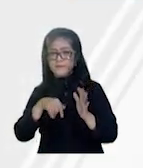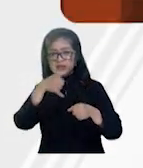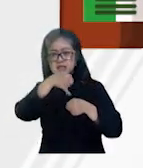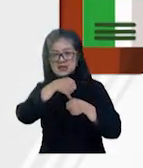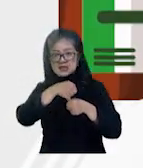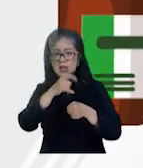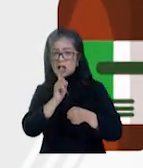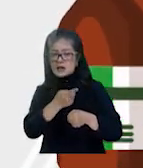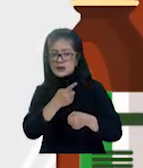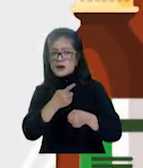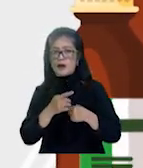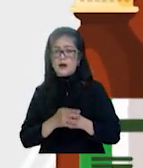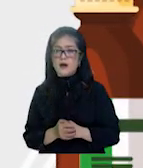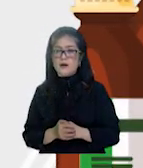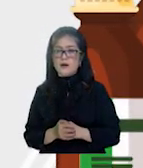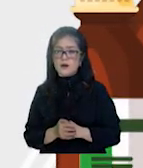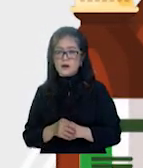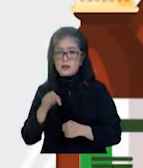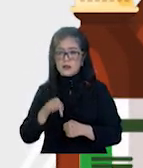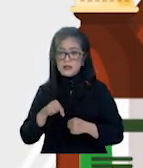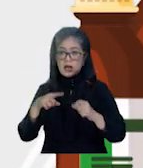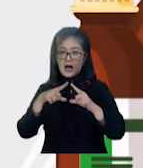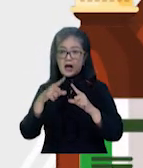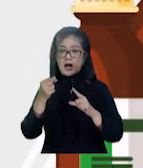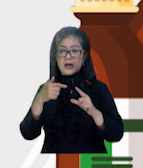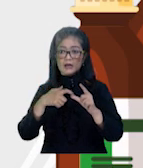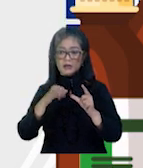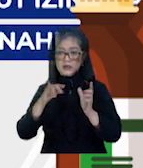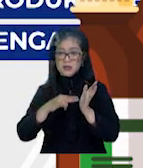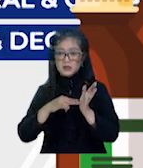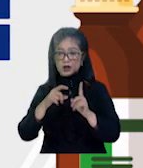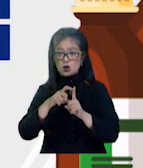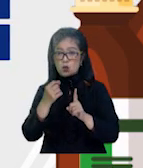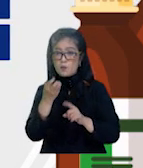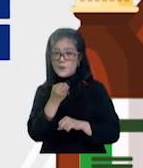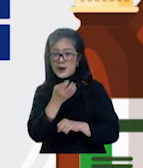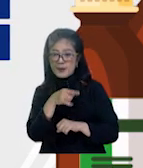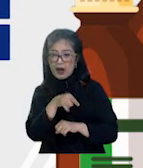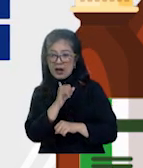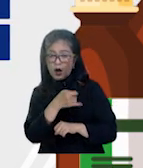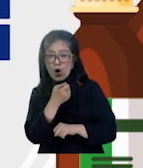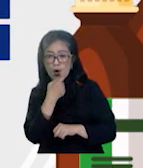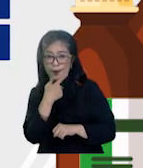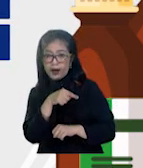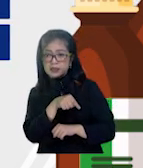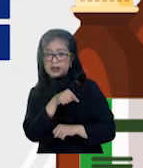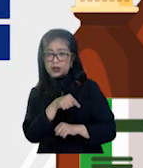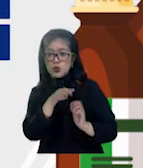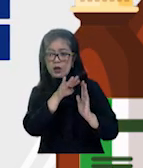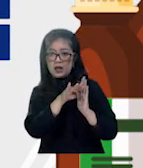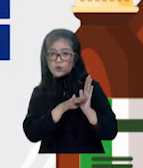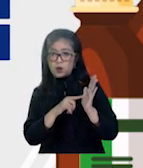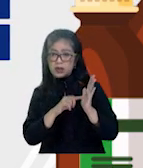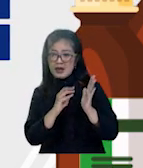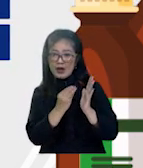Dari hasil pemeriksaan PT Yarindo, Farmatama memiliki beberapa kesalahan diantaranya menggunakan bahan baku obat yang tidak memenuhi syarat dengan cemaran